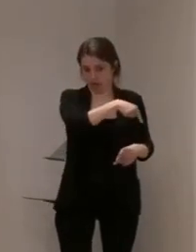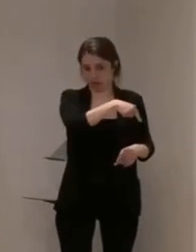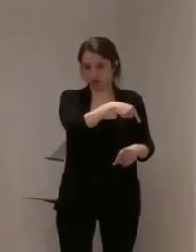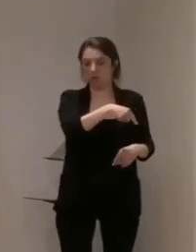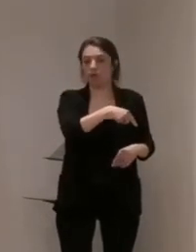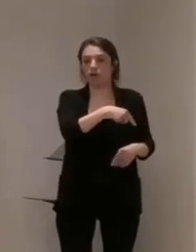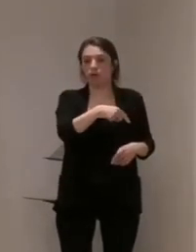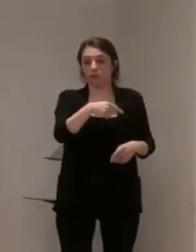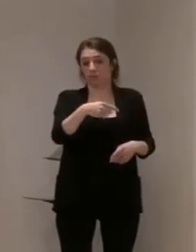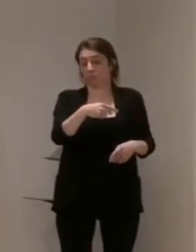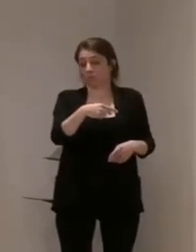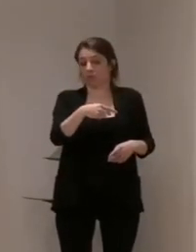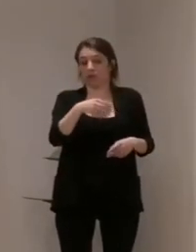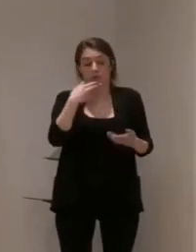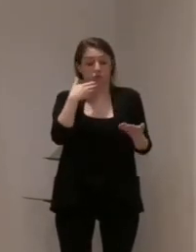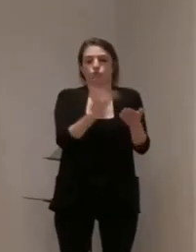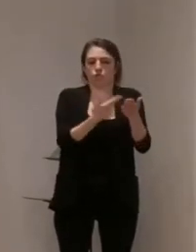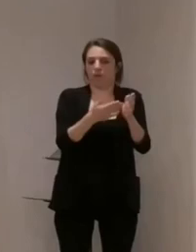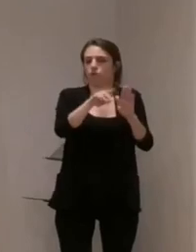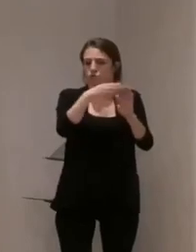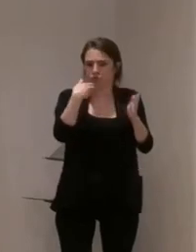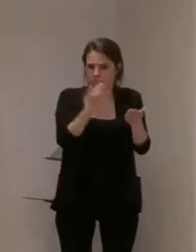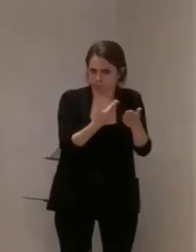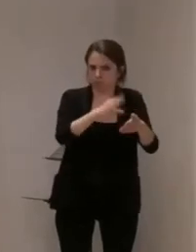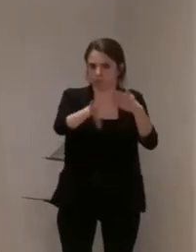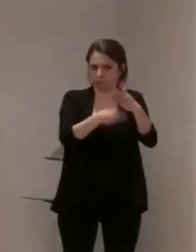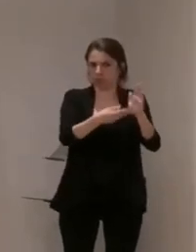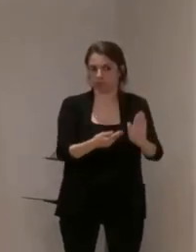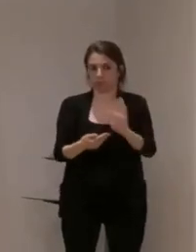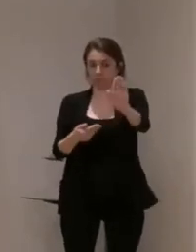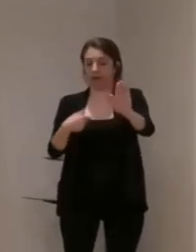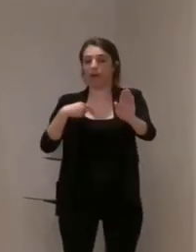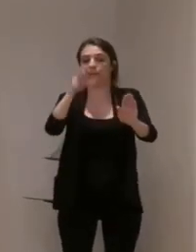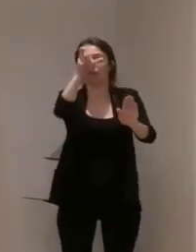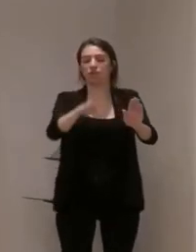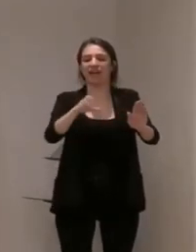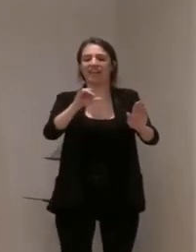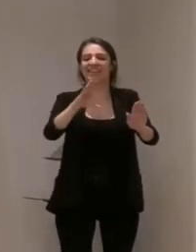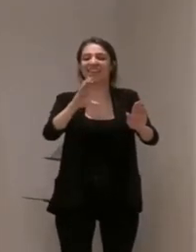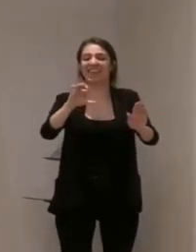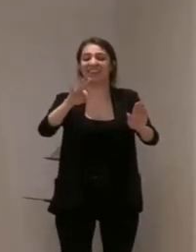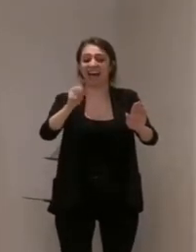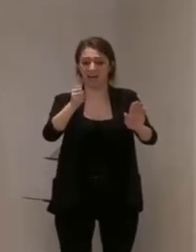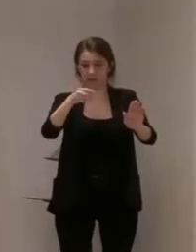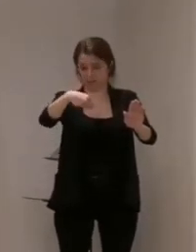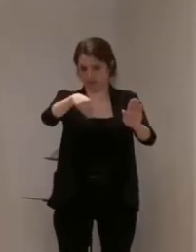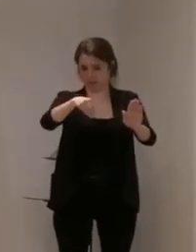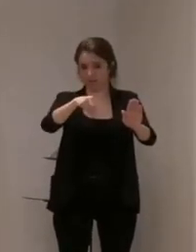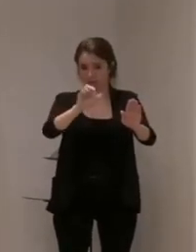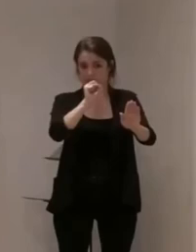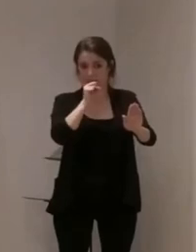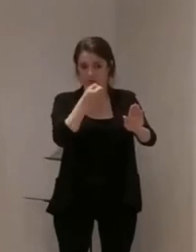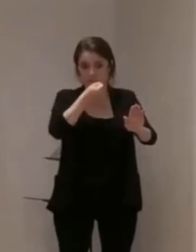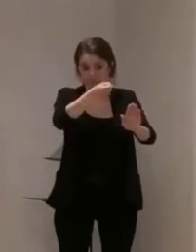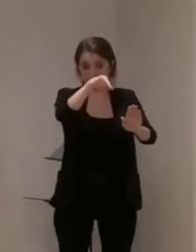i vam enviar això al senyor Iceta, que ara és el que està governant.